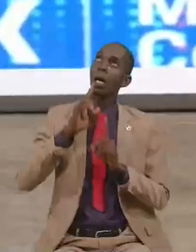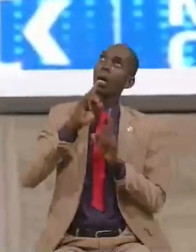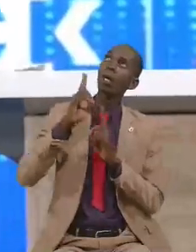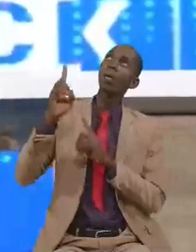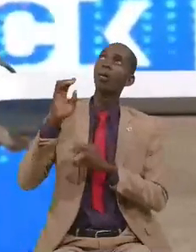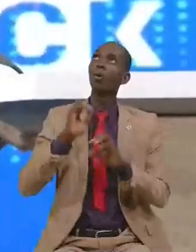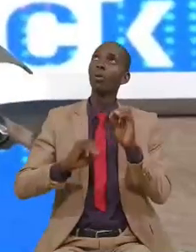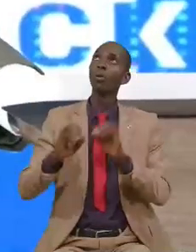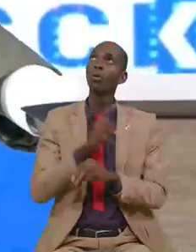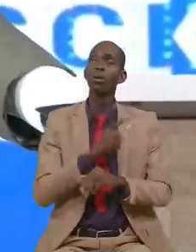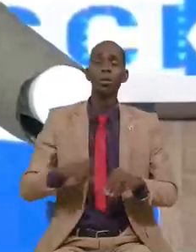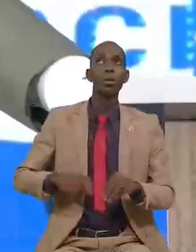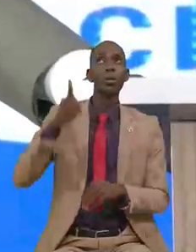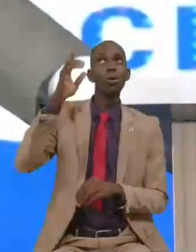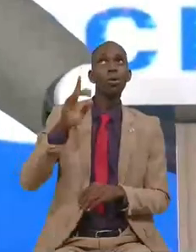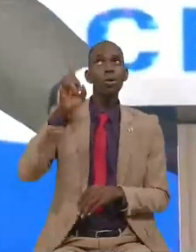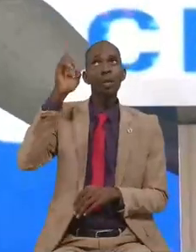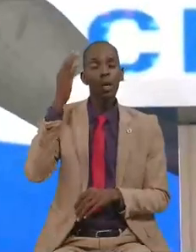sais.